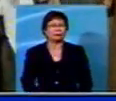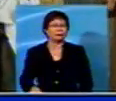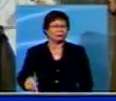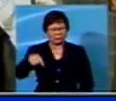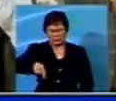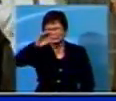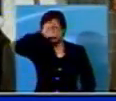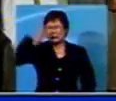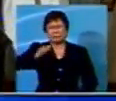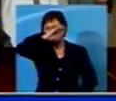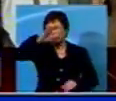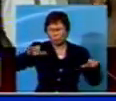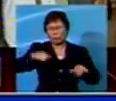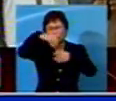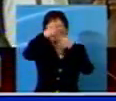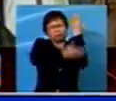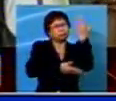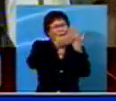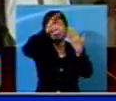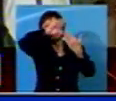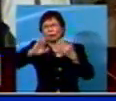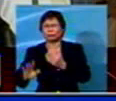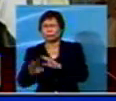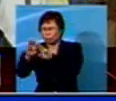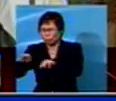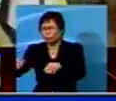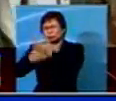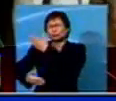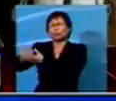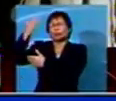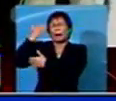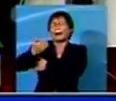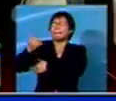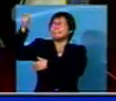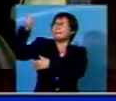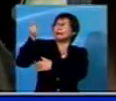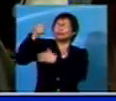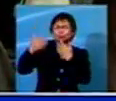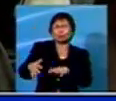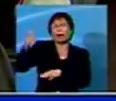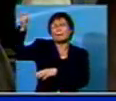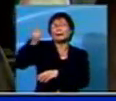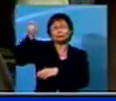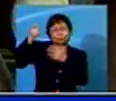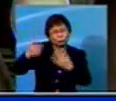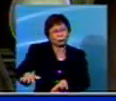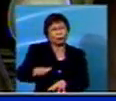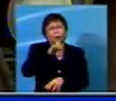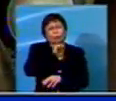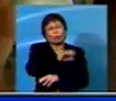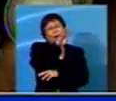pernah buat dalam semenanjung Malaysia berjumpa dengan murid-murid yang sudah pun penceng semuanya berumur di antara